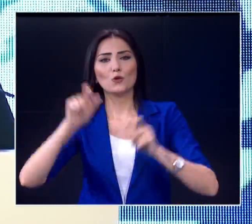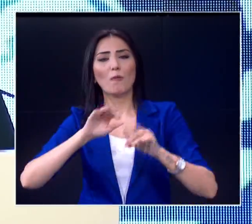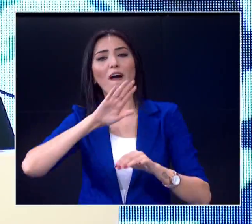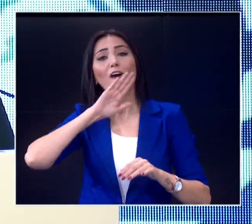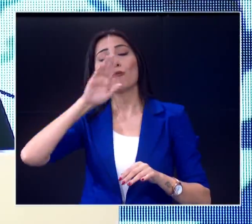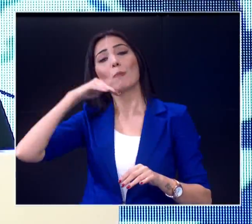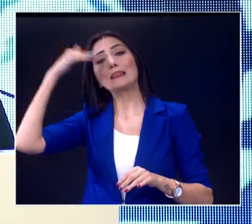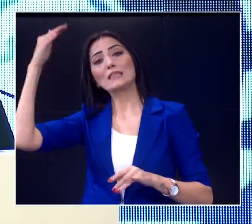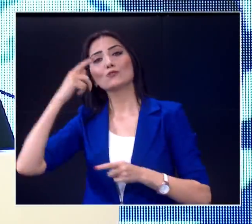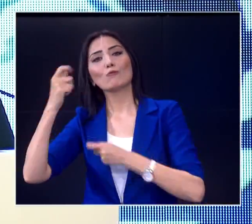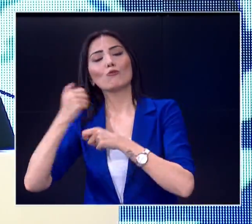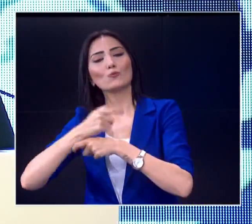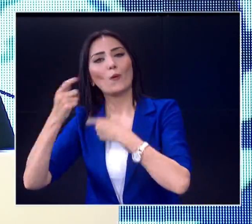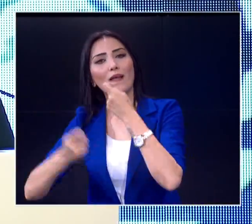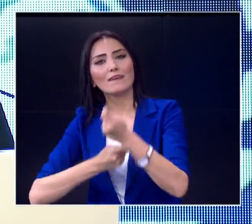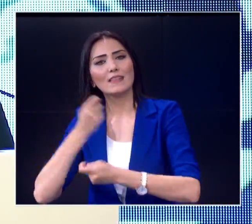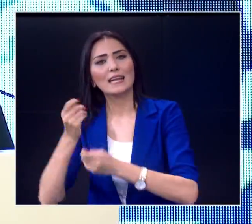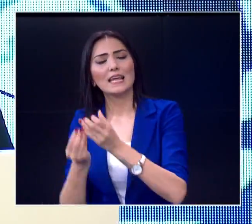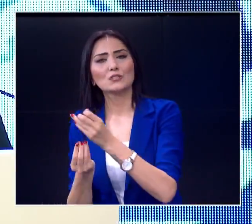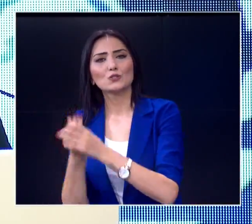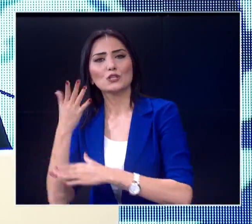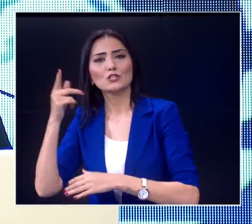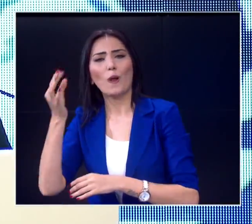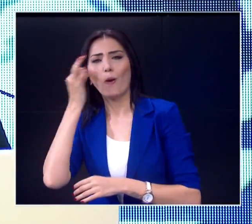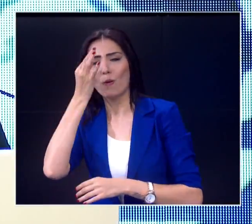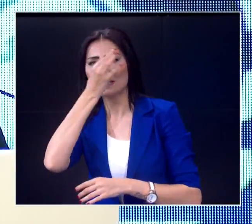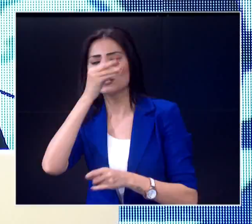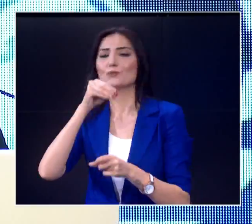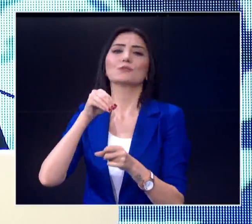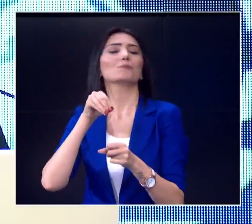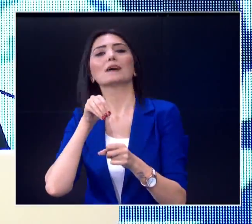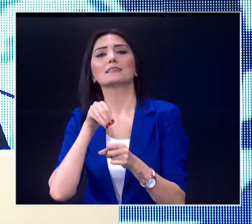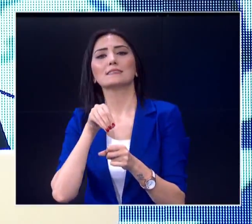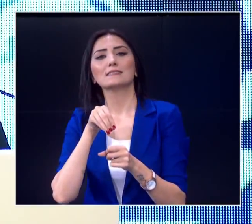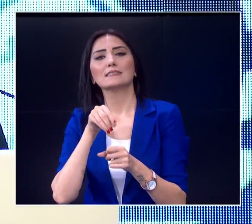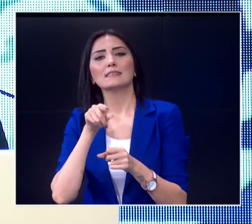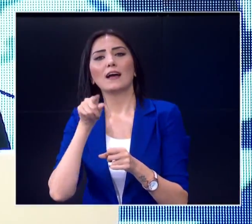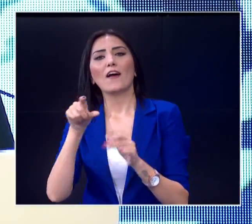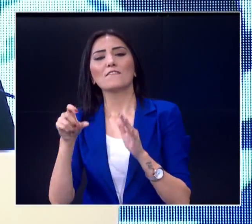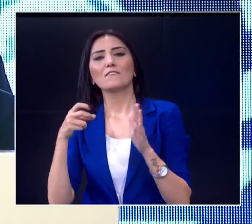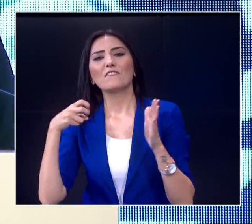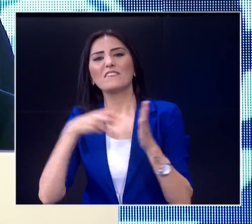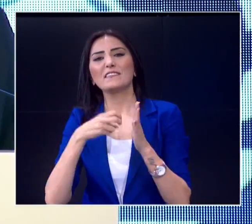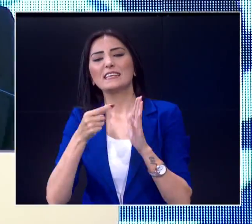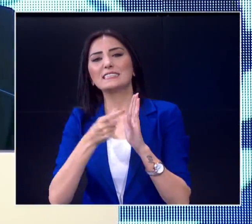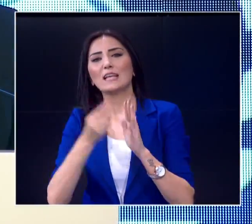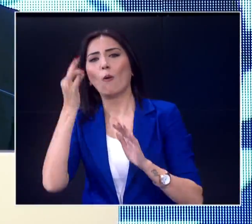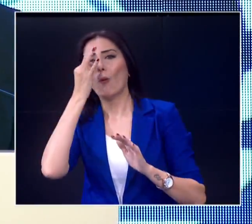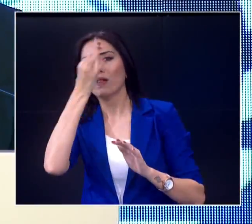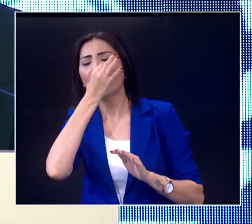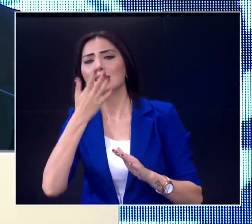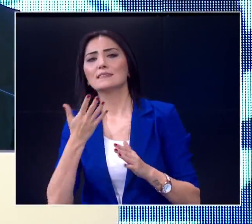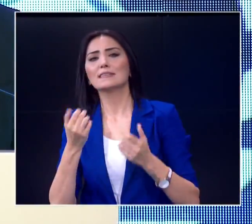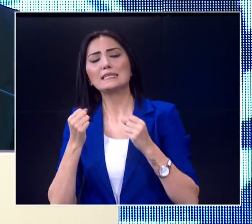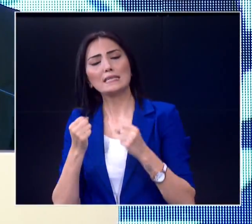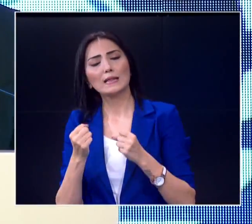dışı görevlerine çıkışlarını kolaylaştırmak, vize kolaylığını sağlamak